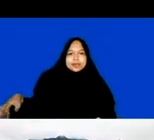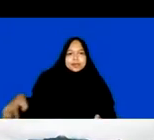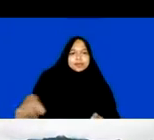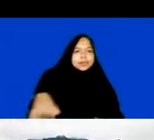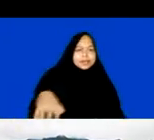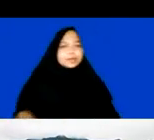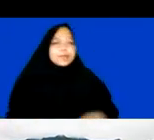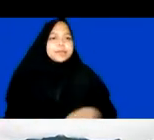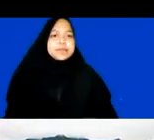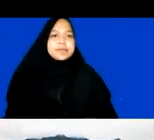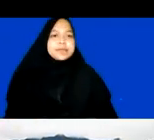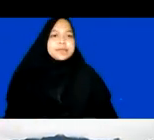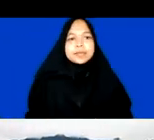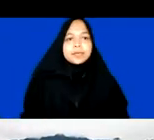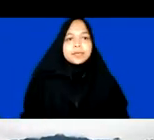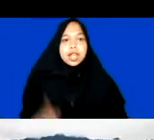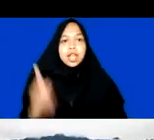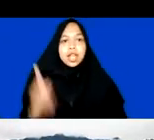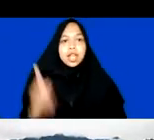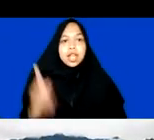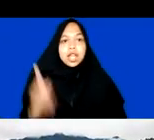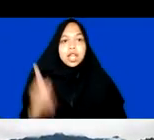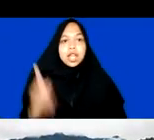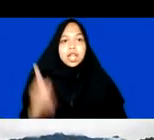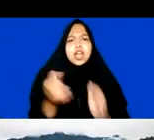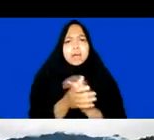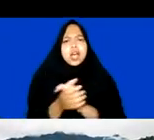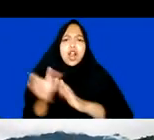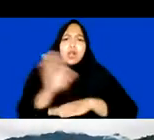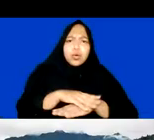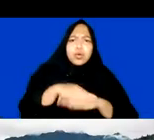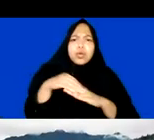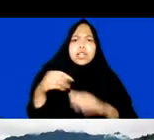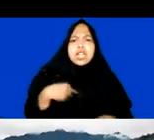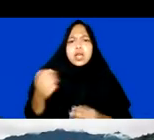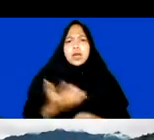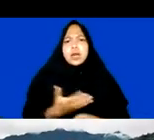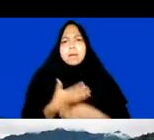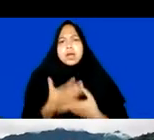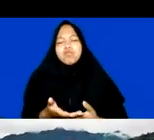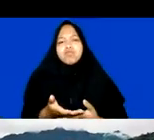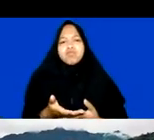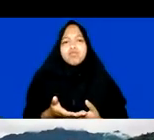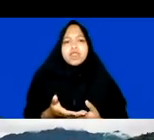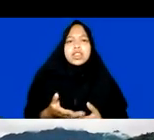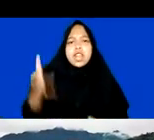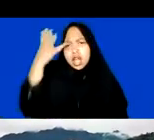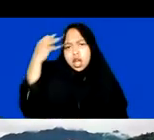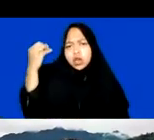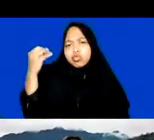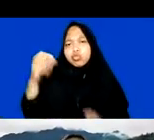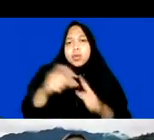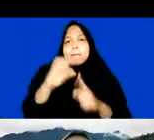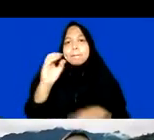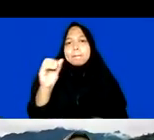Oke. Jadi awalnya itu kan ketika saya mengenal kulit itu saya ya pengen tahu gimana sih proses pembuatan kulit ini